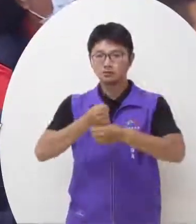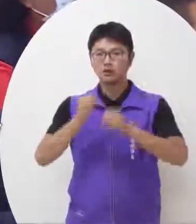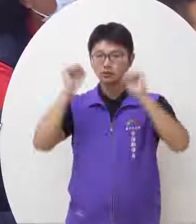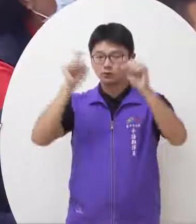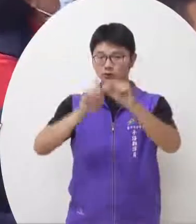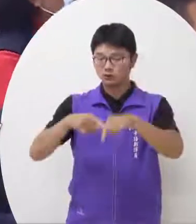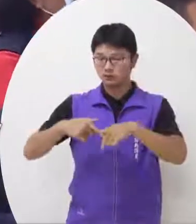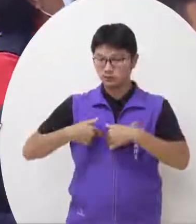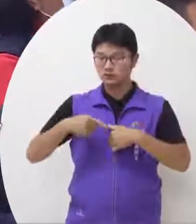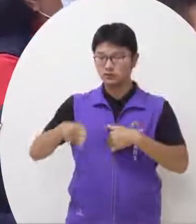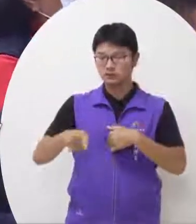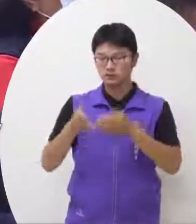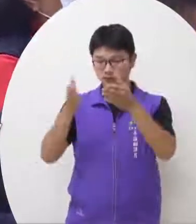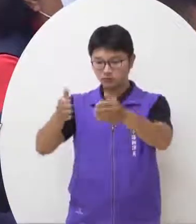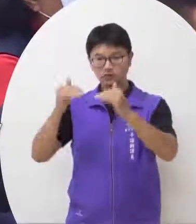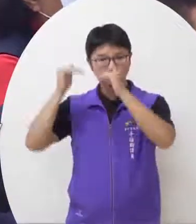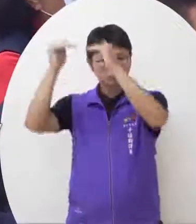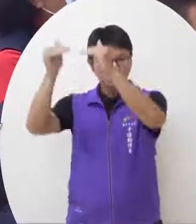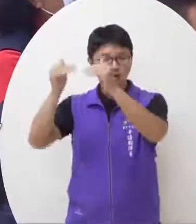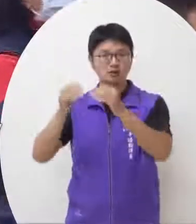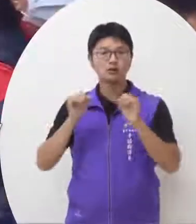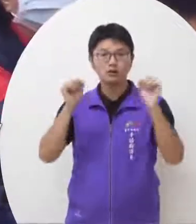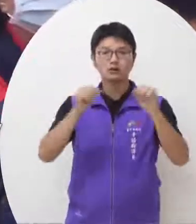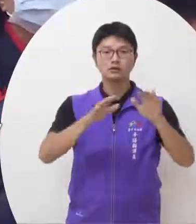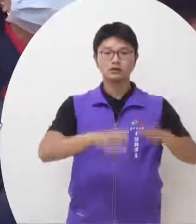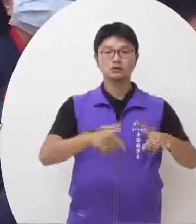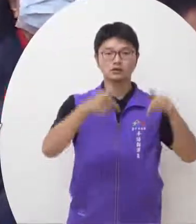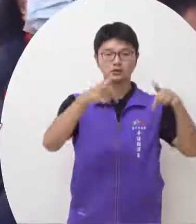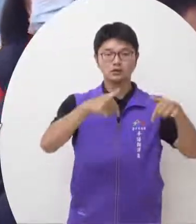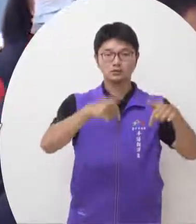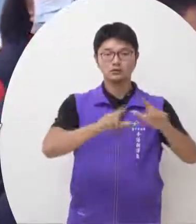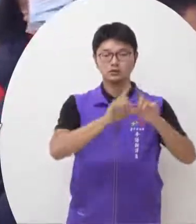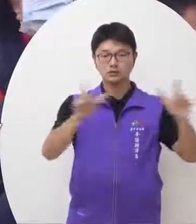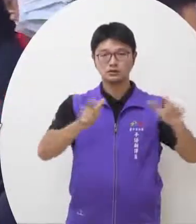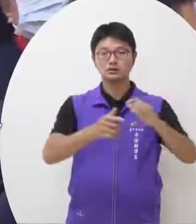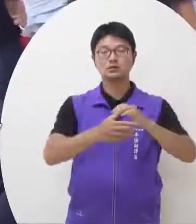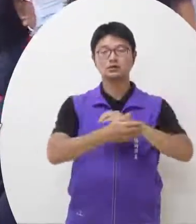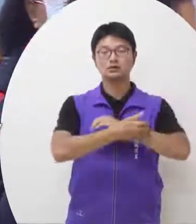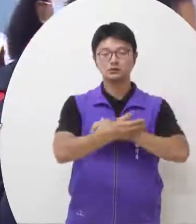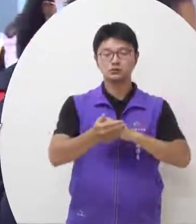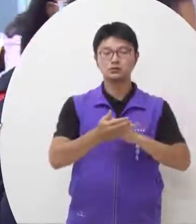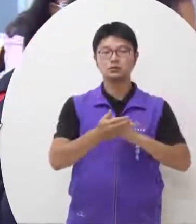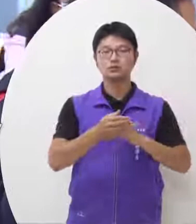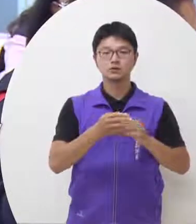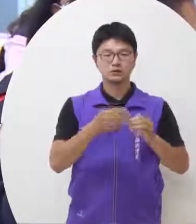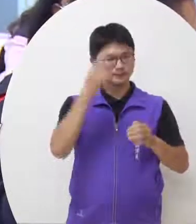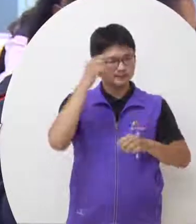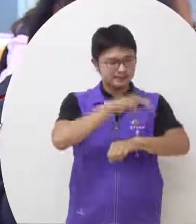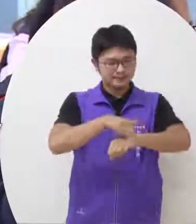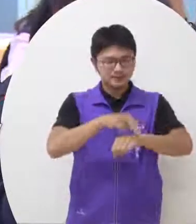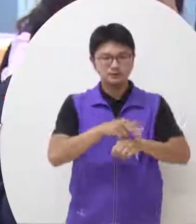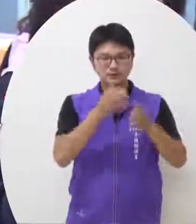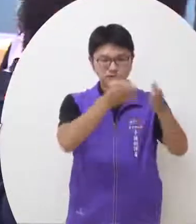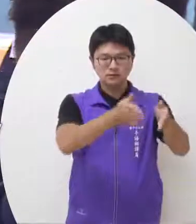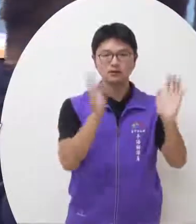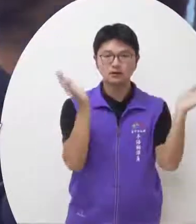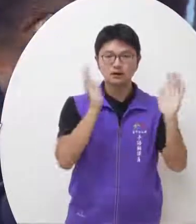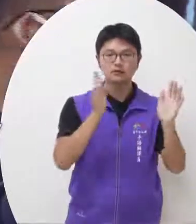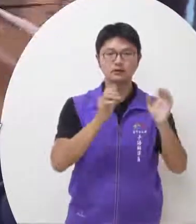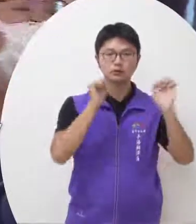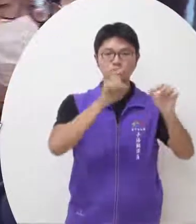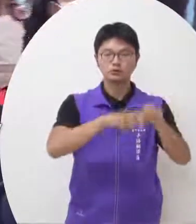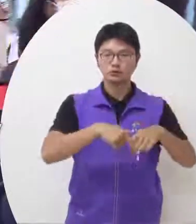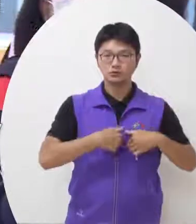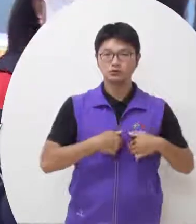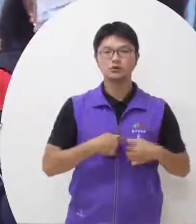的，那现在在西大墩公园也做一个儿童专属的，那我们想说在经